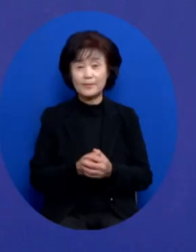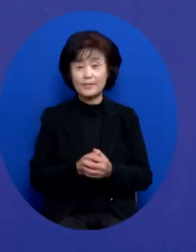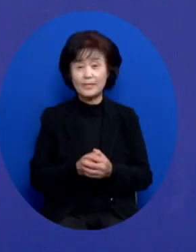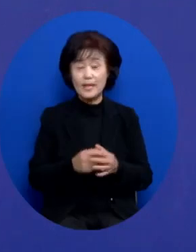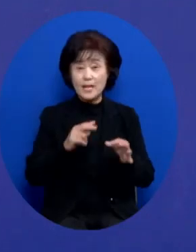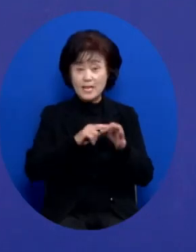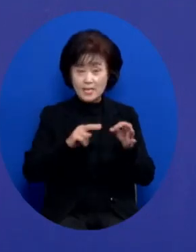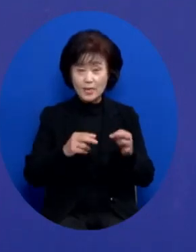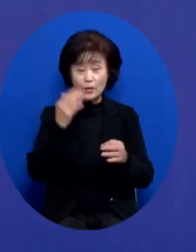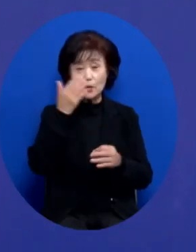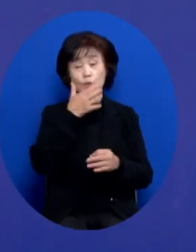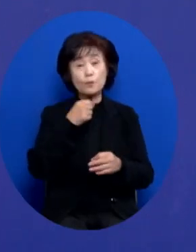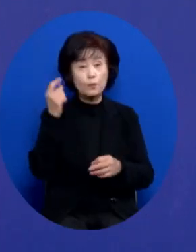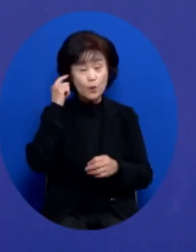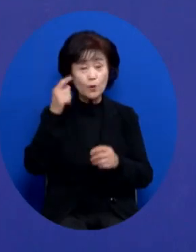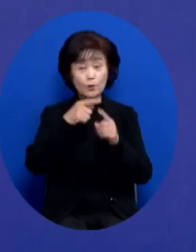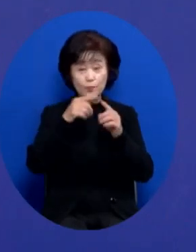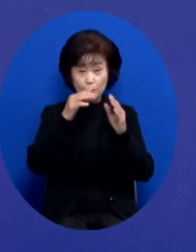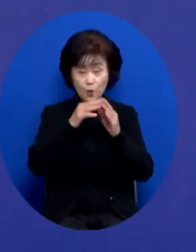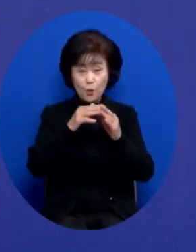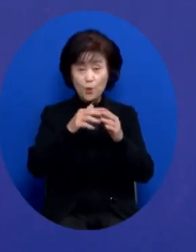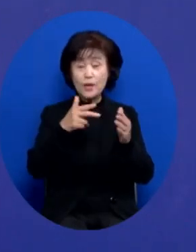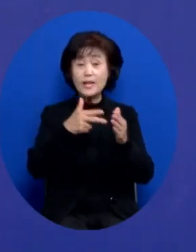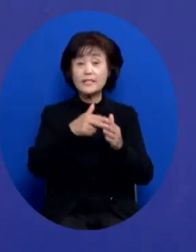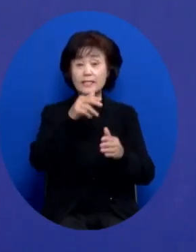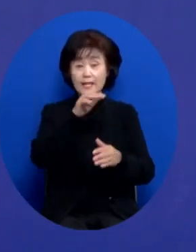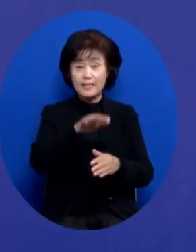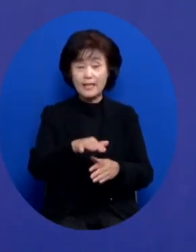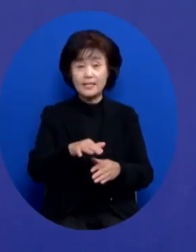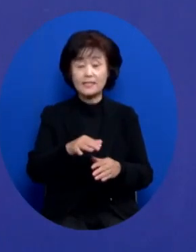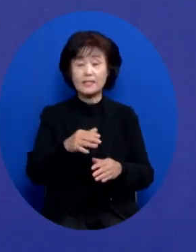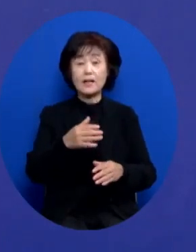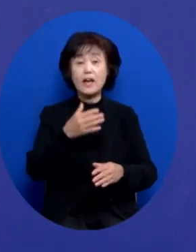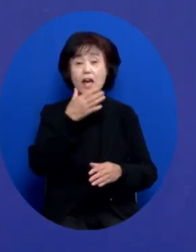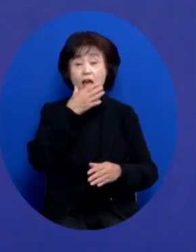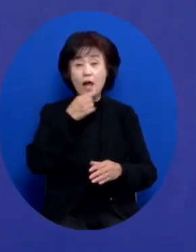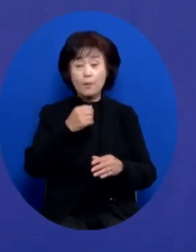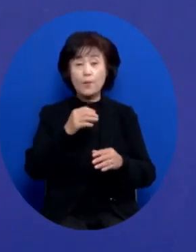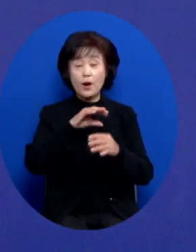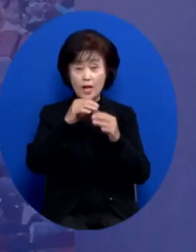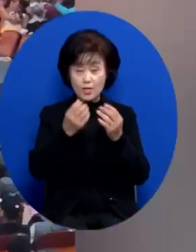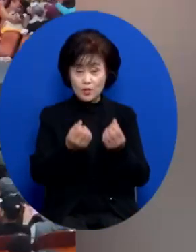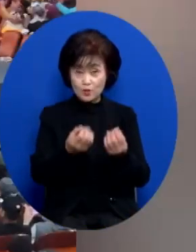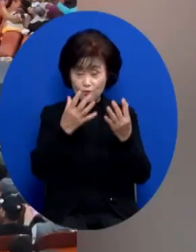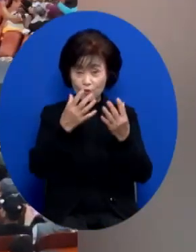여의도 순복음교회 글로벌 엘림 재단이 해피 추석 페스티벌을 열었습니다.